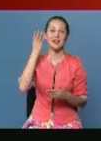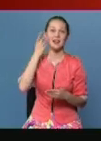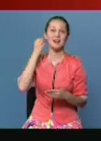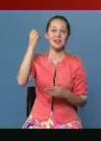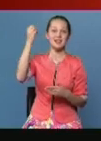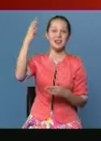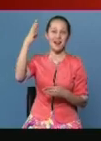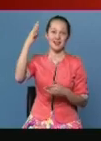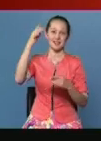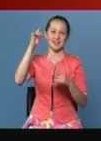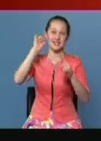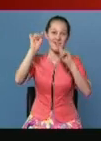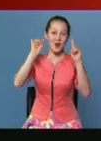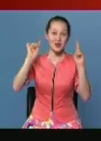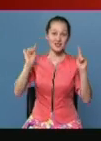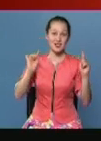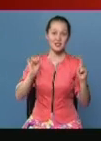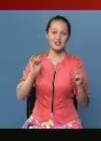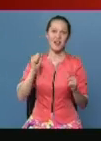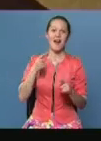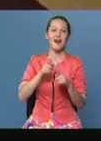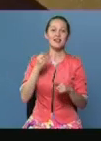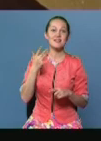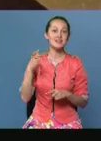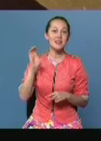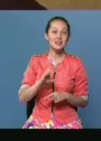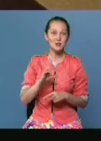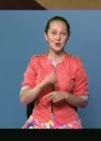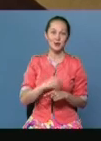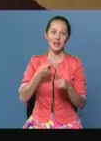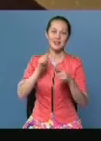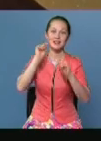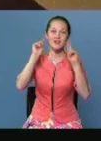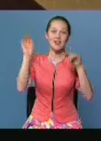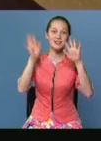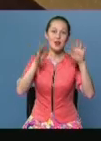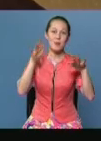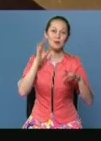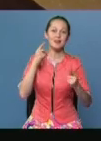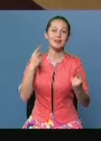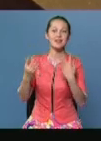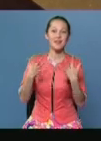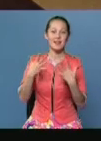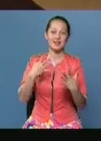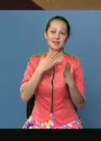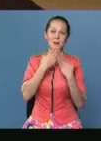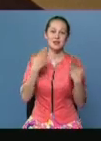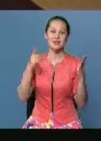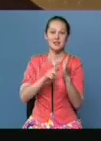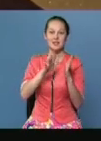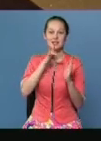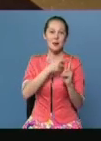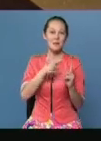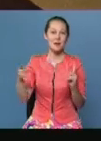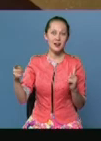сама звездочка. Ответ – это всего лишь доля секунды. Этот звездопад ожидается самым ярким за последние 7 лет. И при хорошей погоде